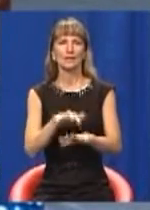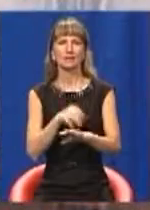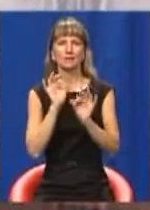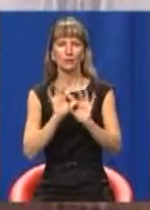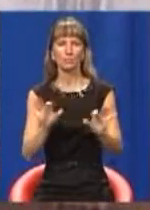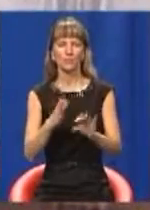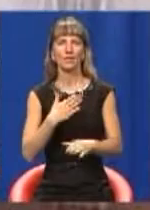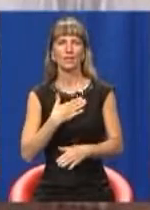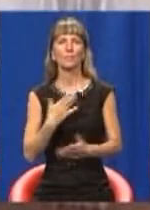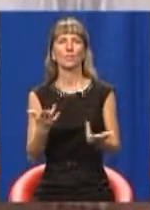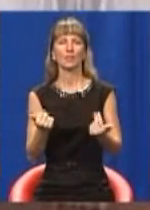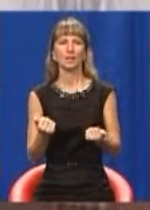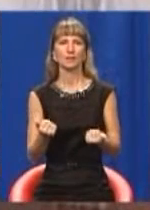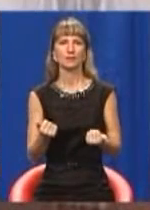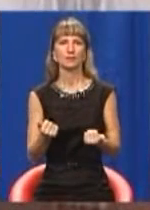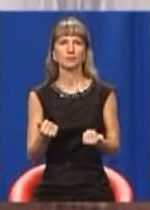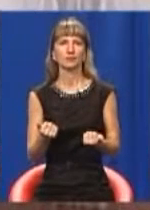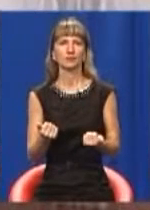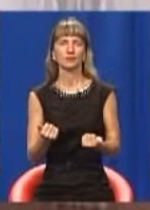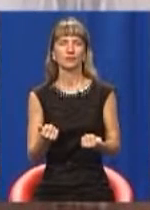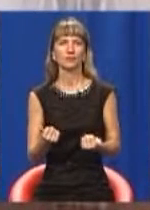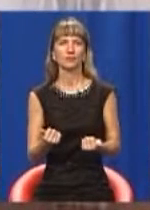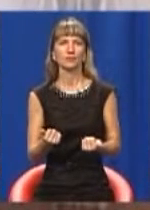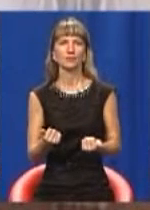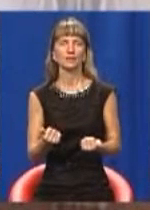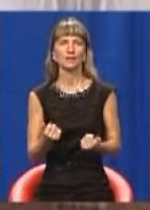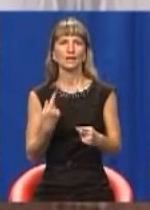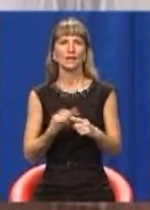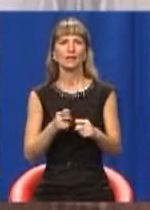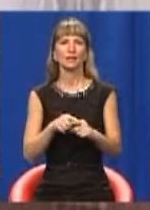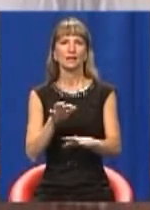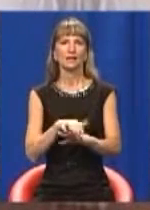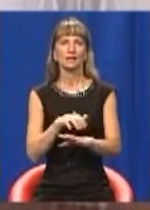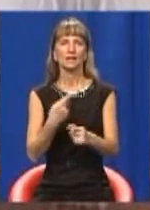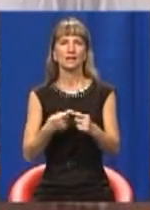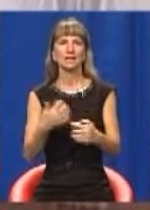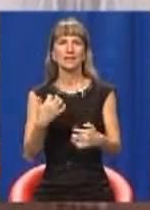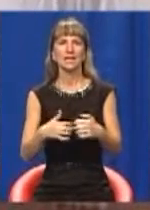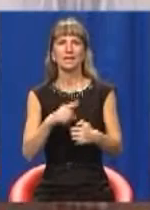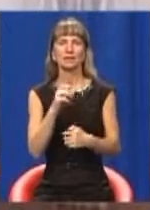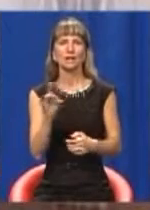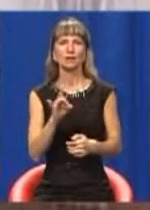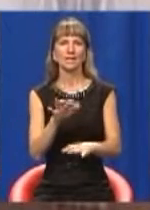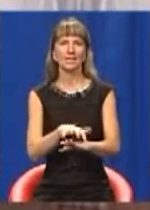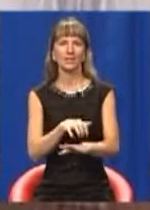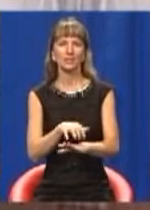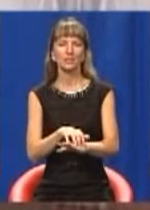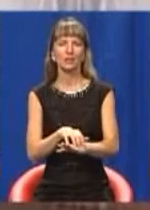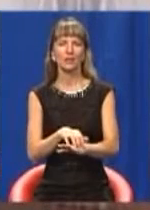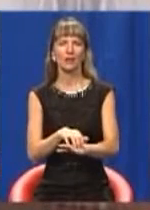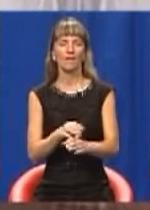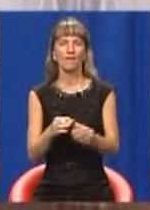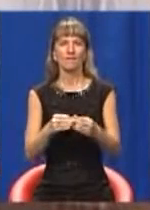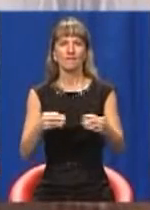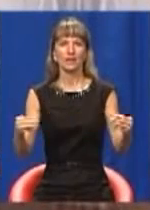Розповіси нам? Звичайно. Давай. Петербурзький сфінкс – це середній за розміром кіт з витягнутим